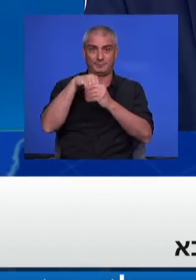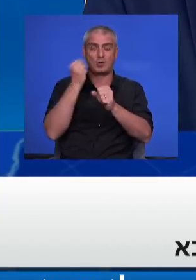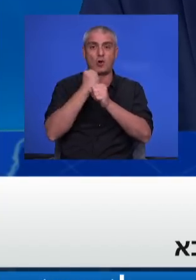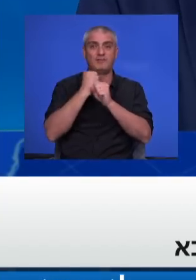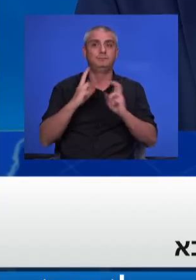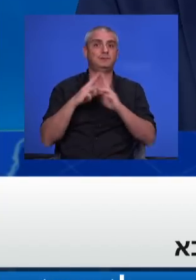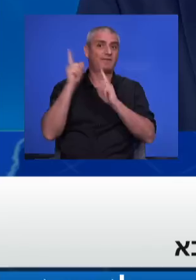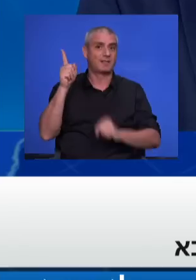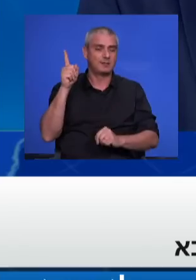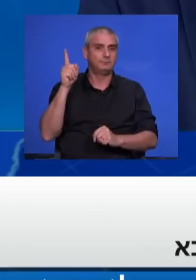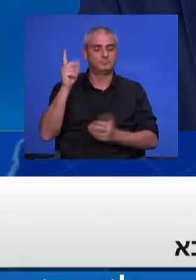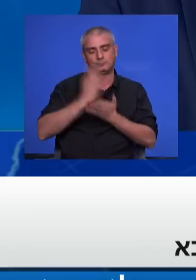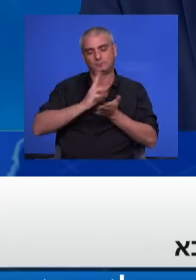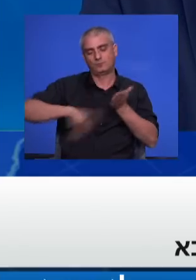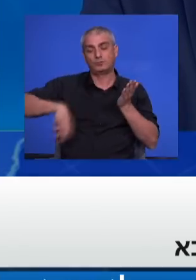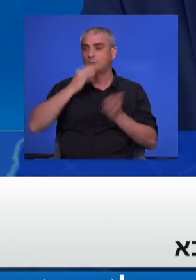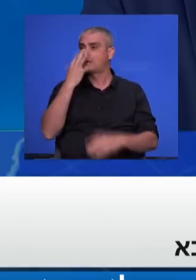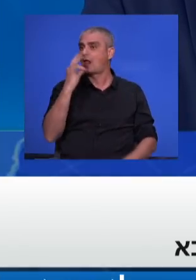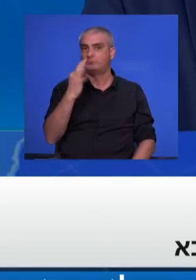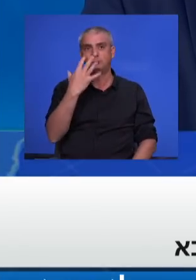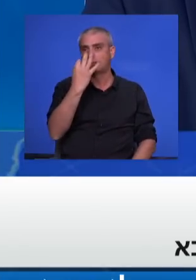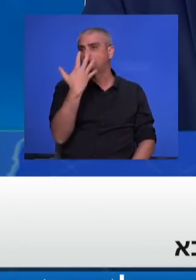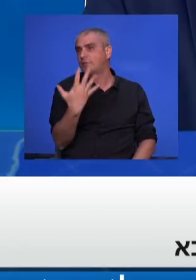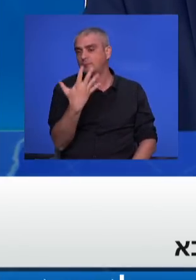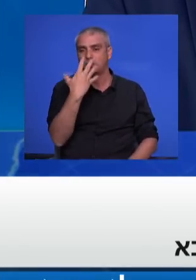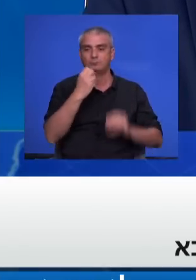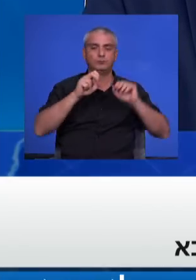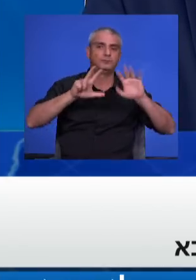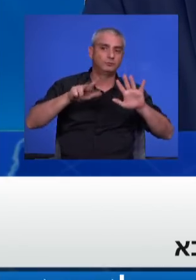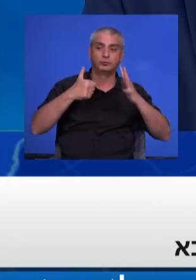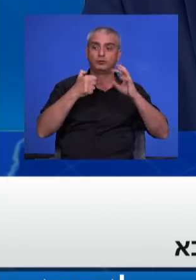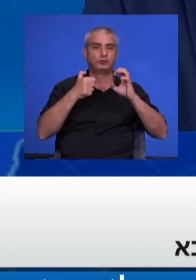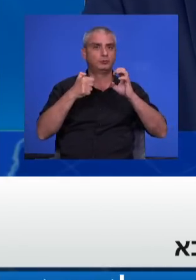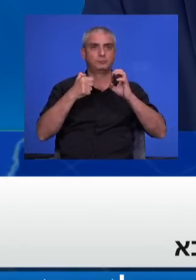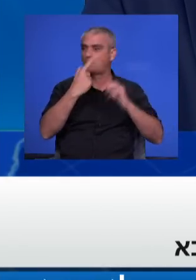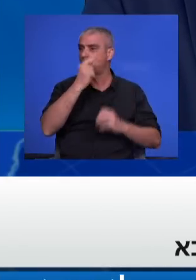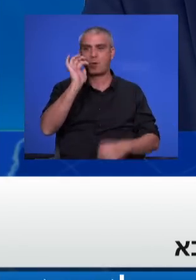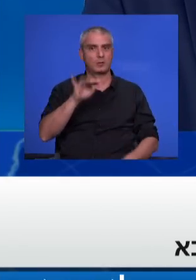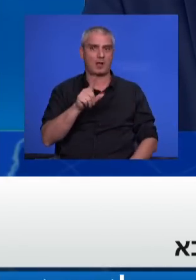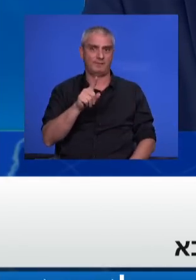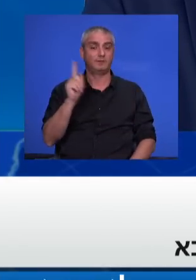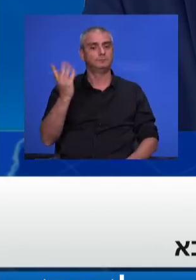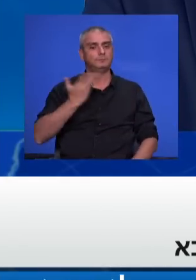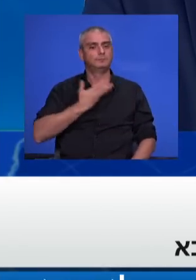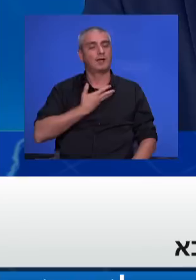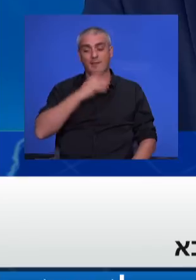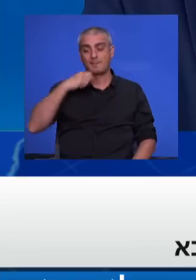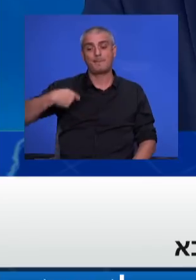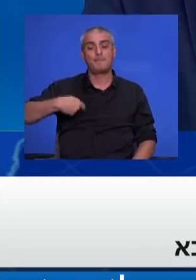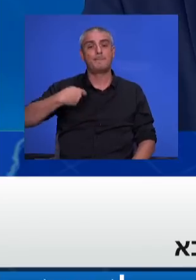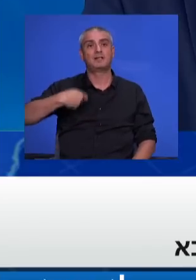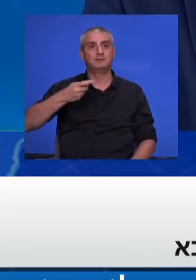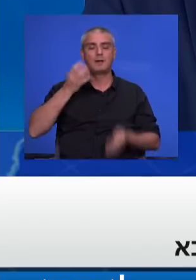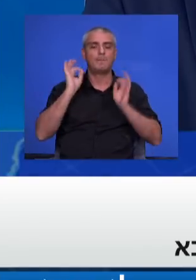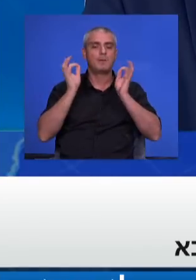הצרפתים, שפורשים כבר בגיל 50, 55, 58, 60, מאות אלפים, שמקבלים את הפנסיה שלהם,